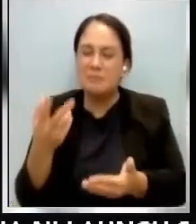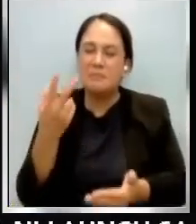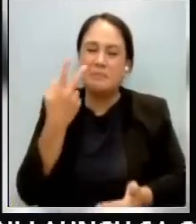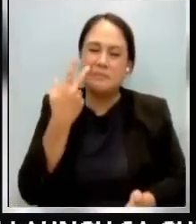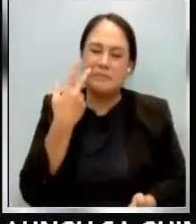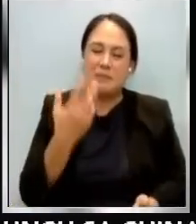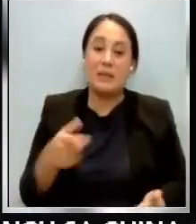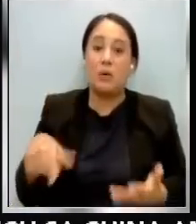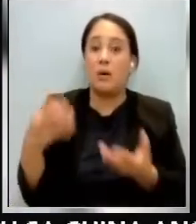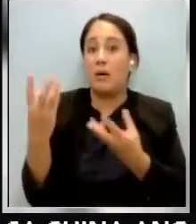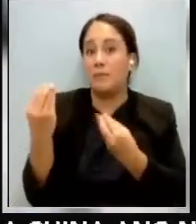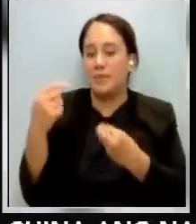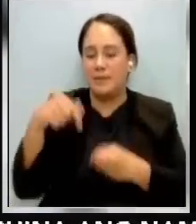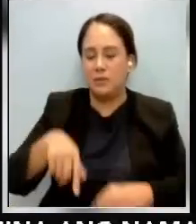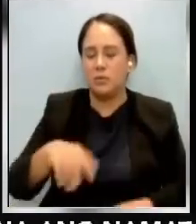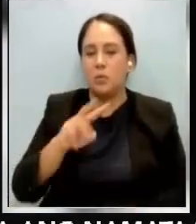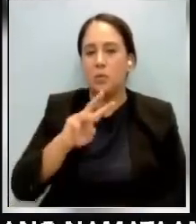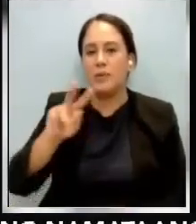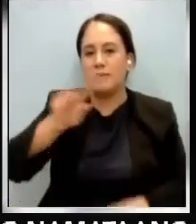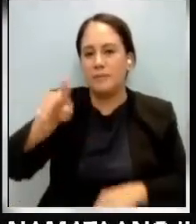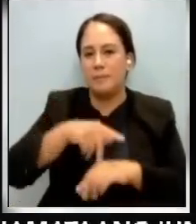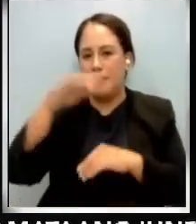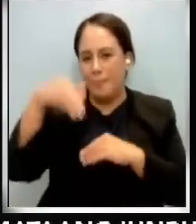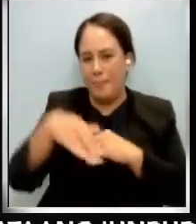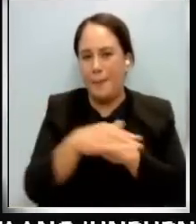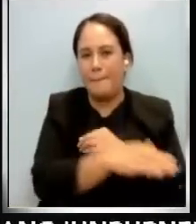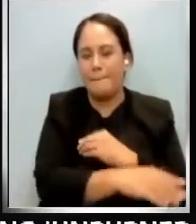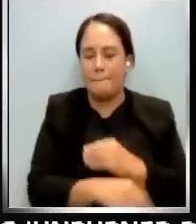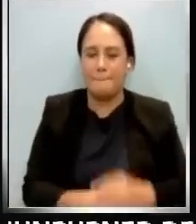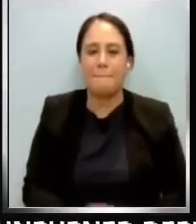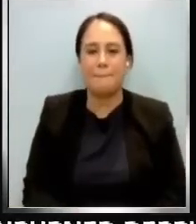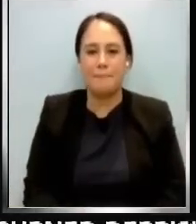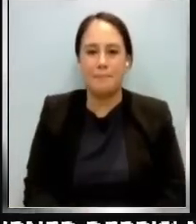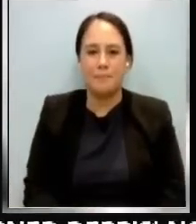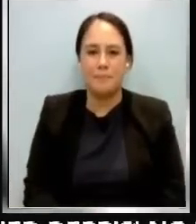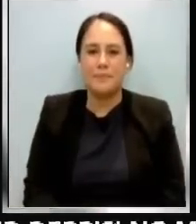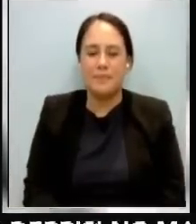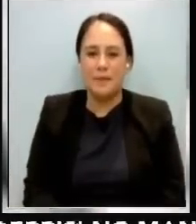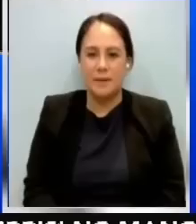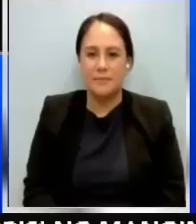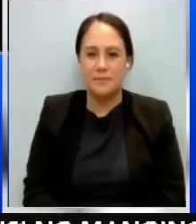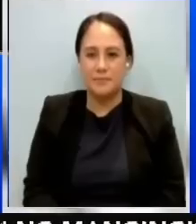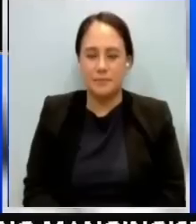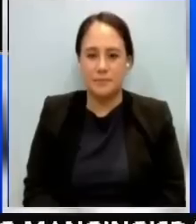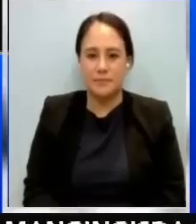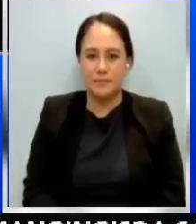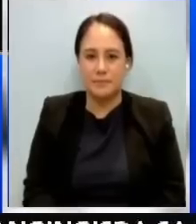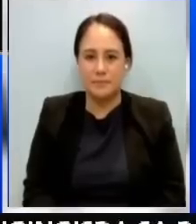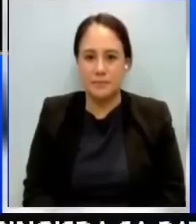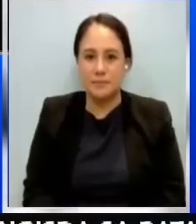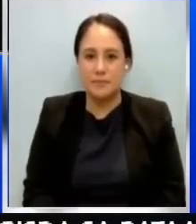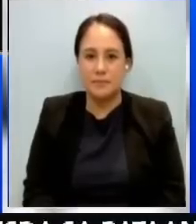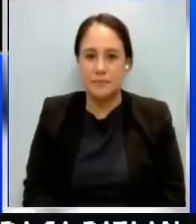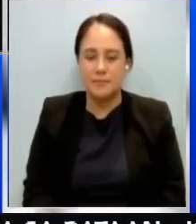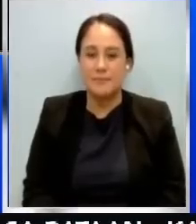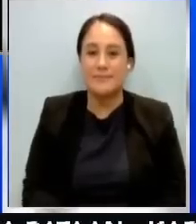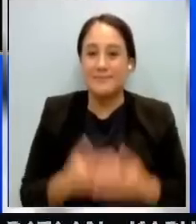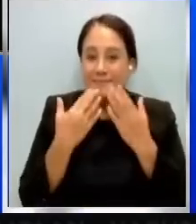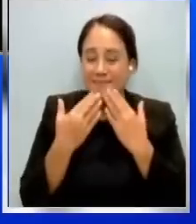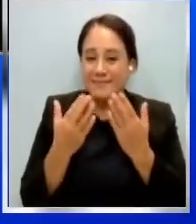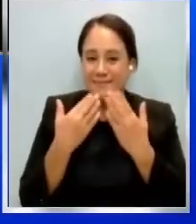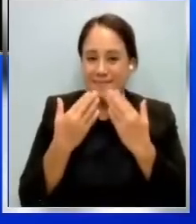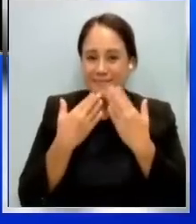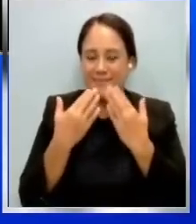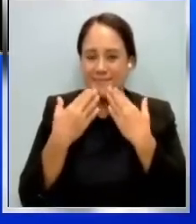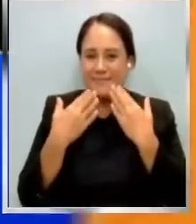Philippine Sea. Para sa GMA Integrated News, ako si June Veneracion, nakatutok 24 oras. Maraming salamat, June